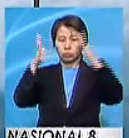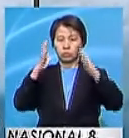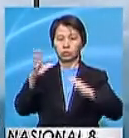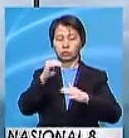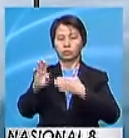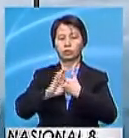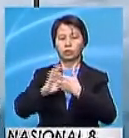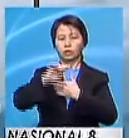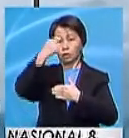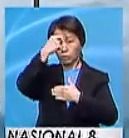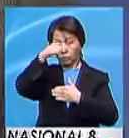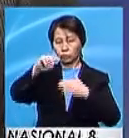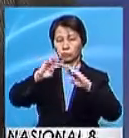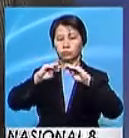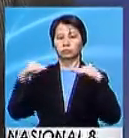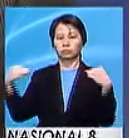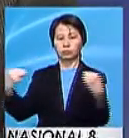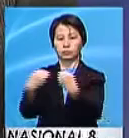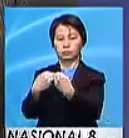masyarakat.